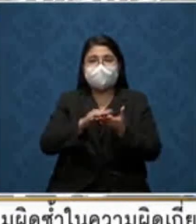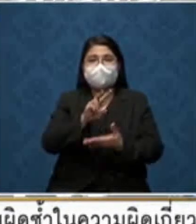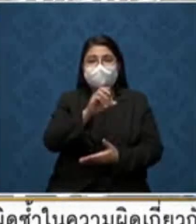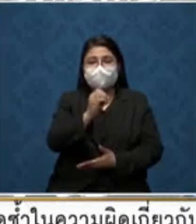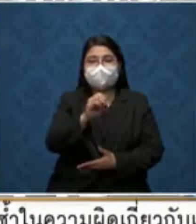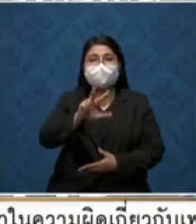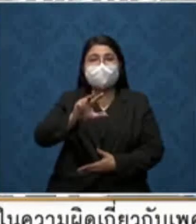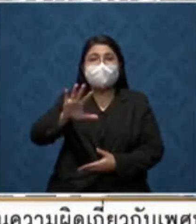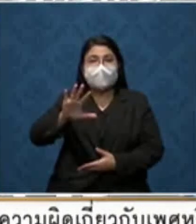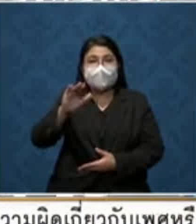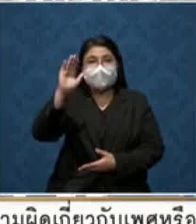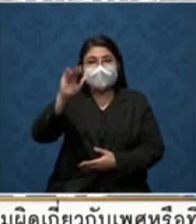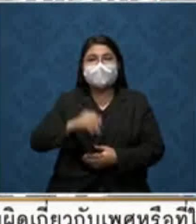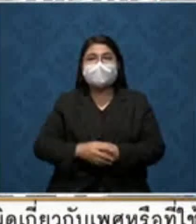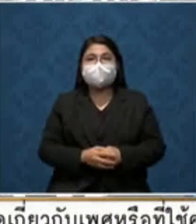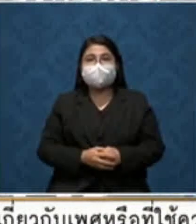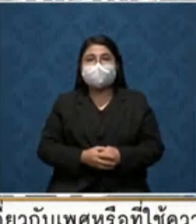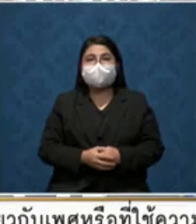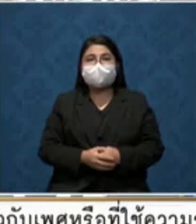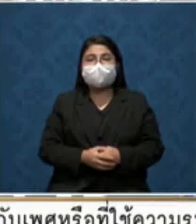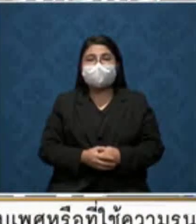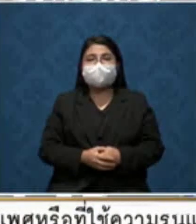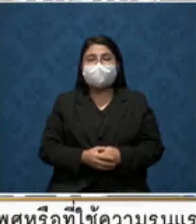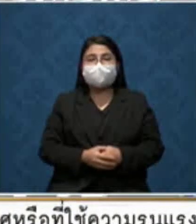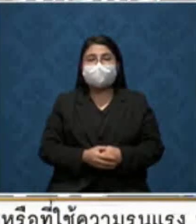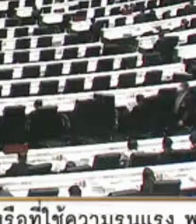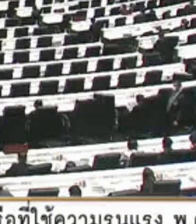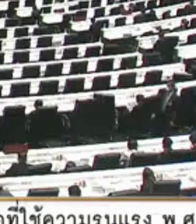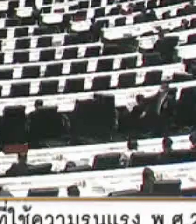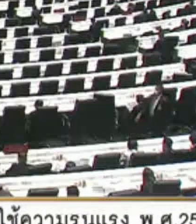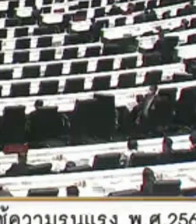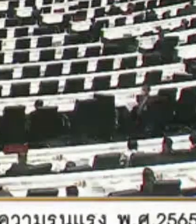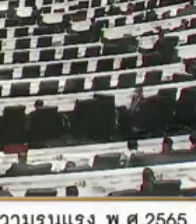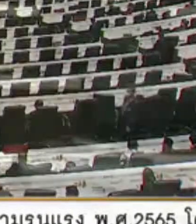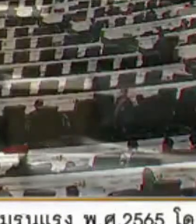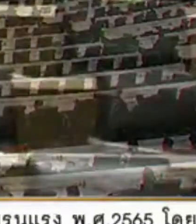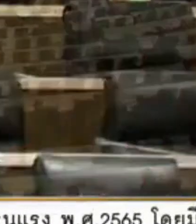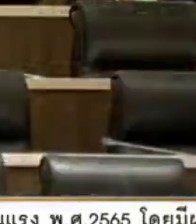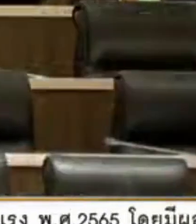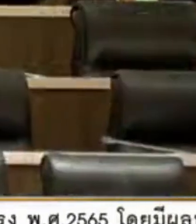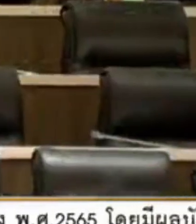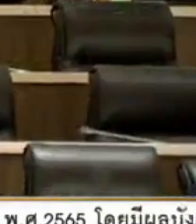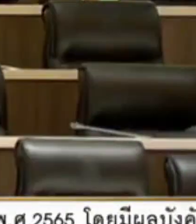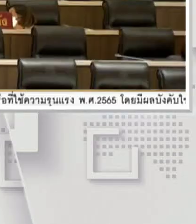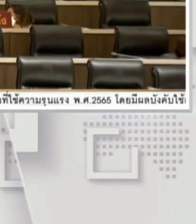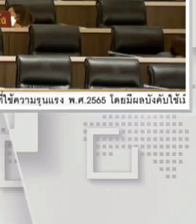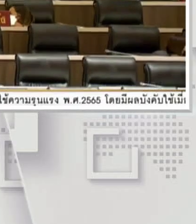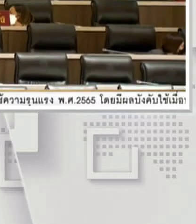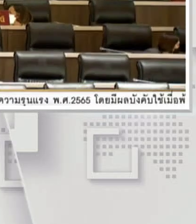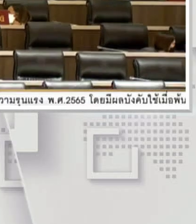ทั้งกัเมื่องแบเอสัวนอดเฉพ่อหน้าไม่มแต่วไมมการการารันตีว่าเมื่อออกกดกระสวงแล้ว